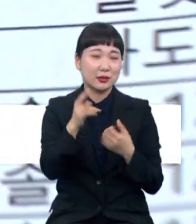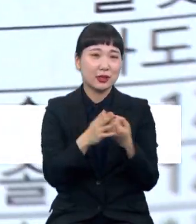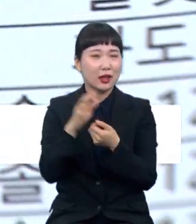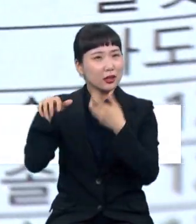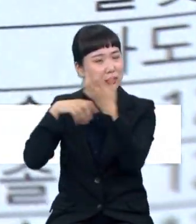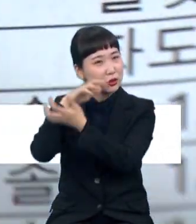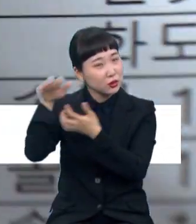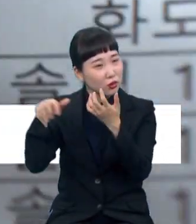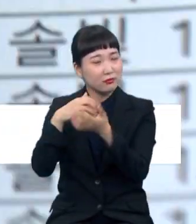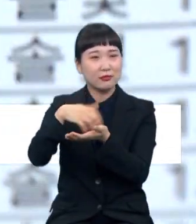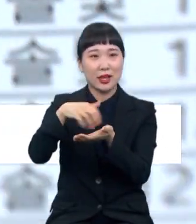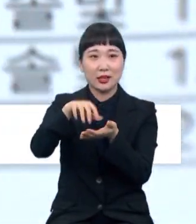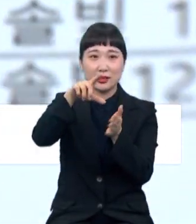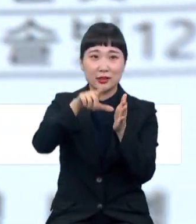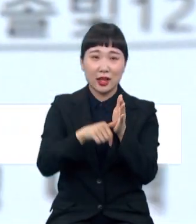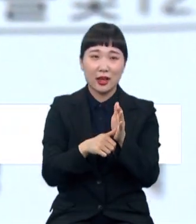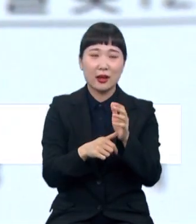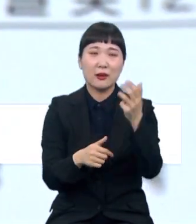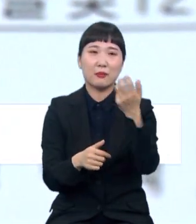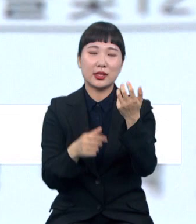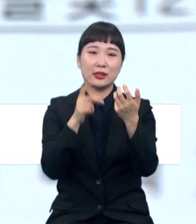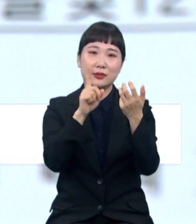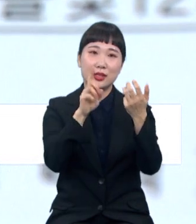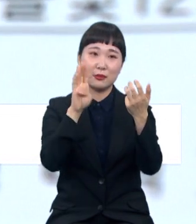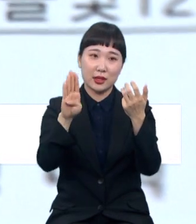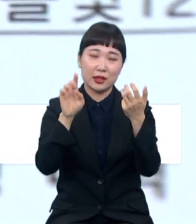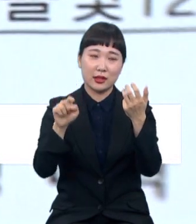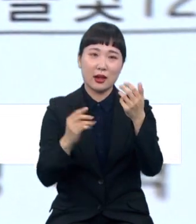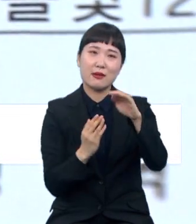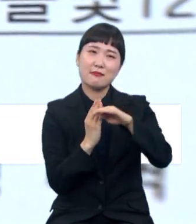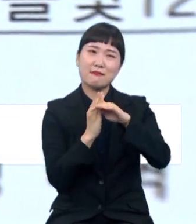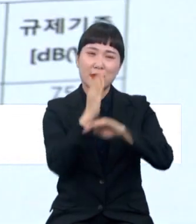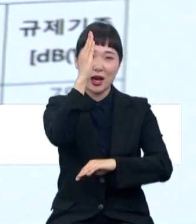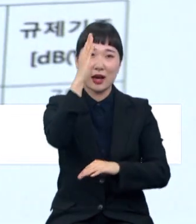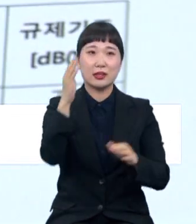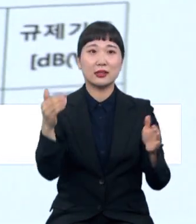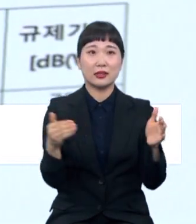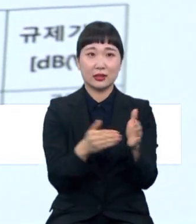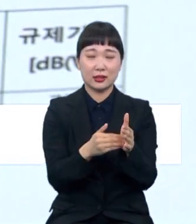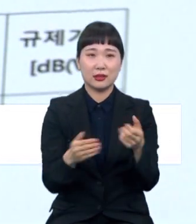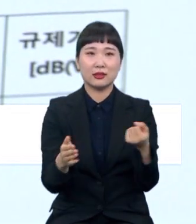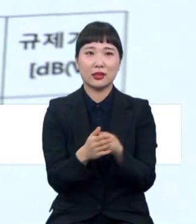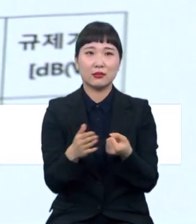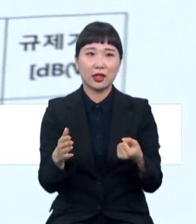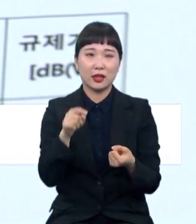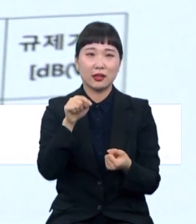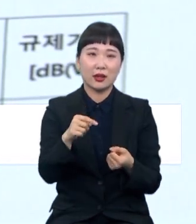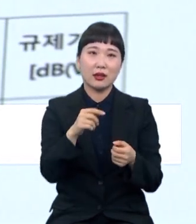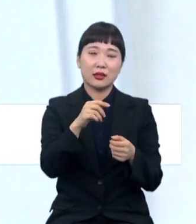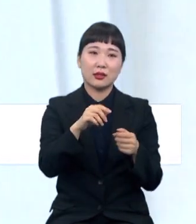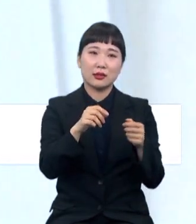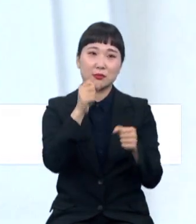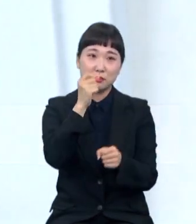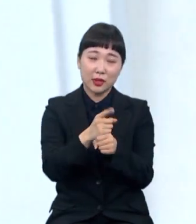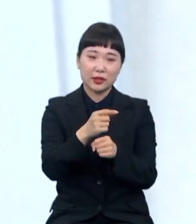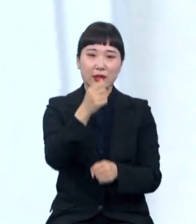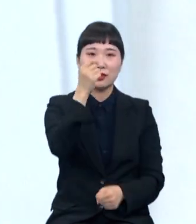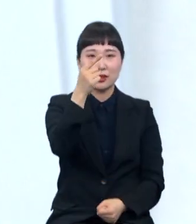측정에서 최대 80dB로 기준치 65를 훌쩍 넘기는 등 작년 5월까지 7차례나 기준치를